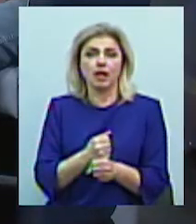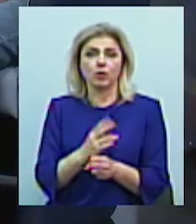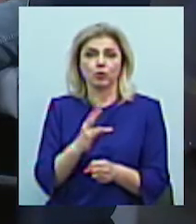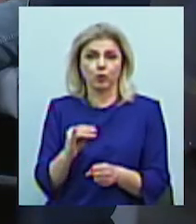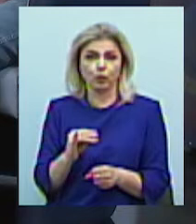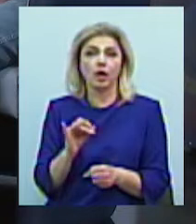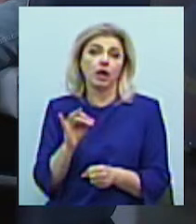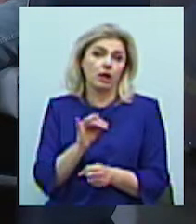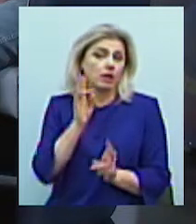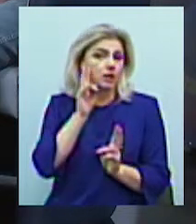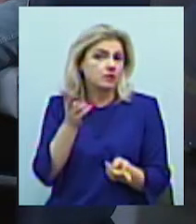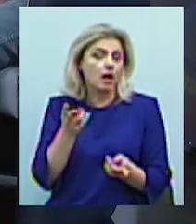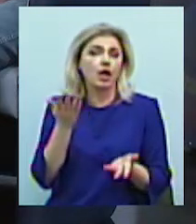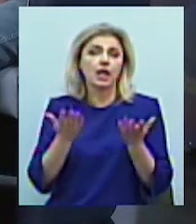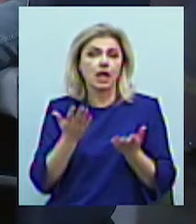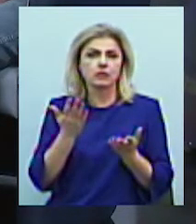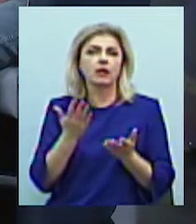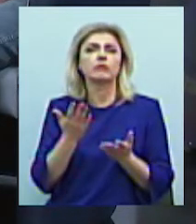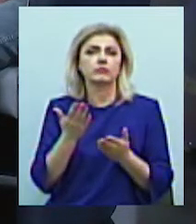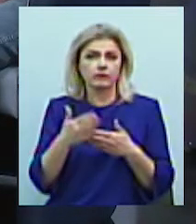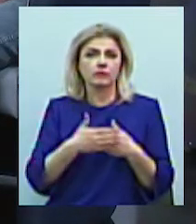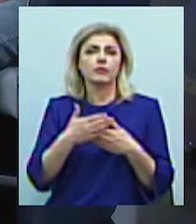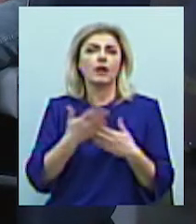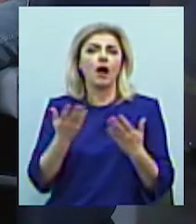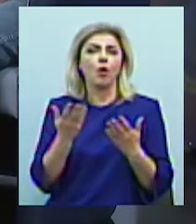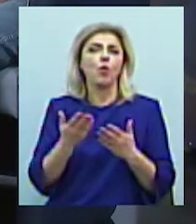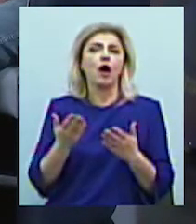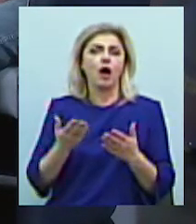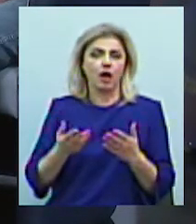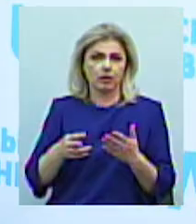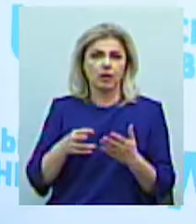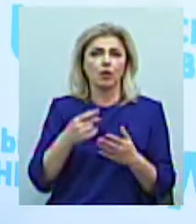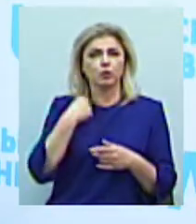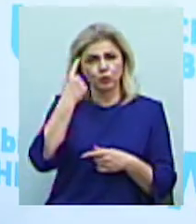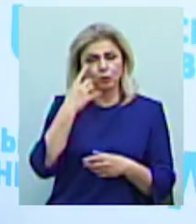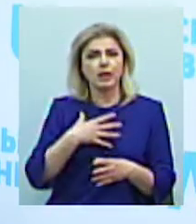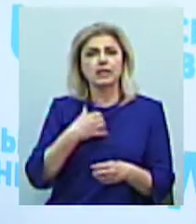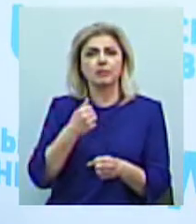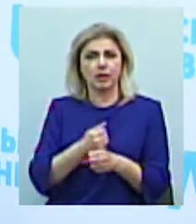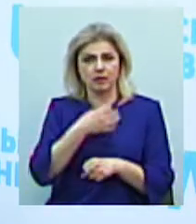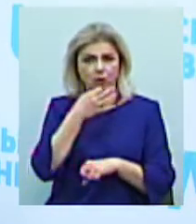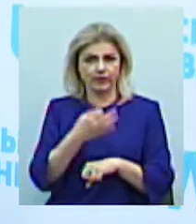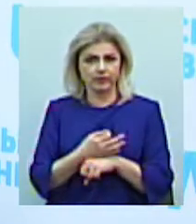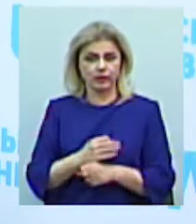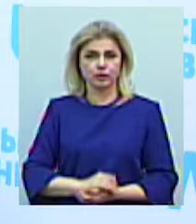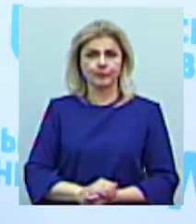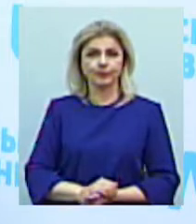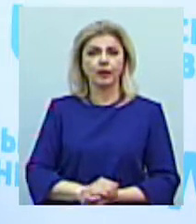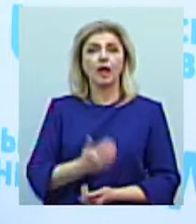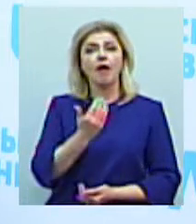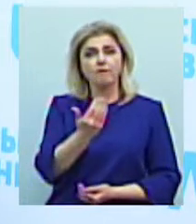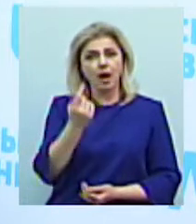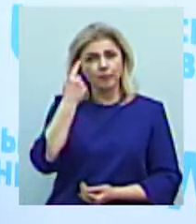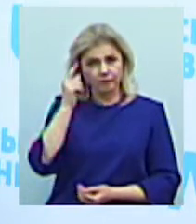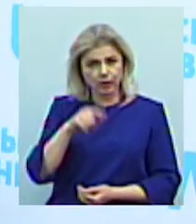ну и, я не знаю, если квалифицирую, там, административную какую-то, но я думаю, дисциплинарную ответственность. А скажите, будь ласка, чи відомі вам приклади